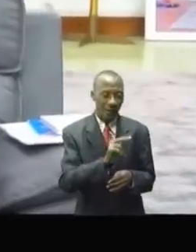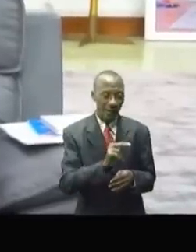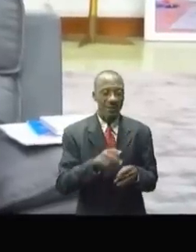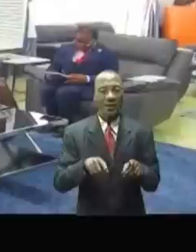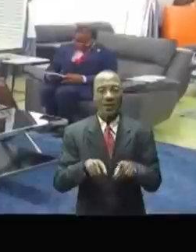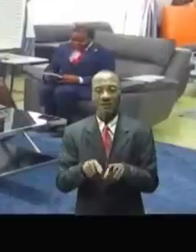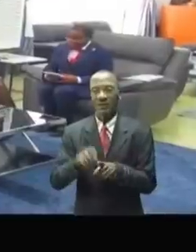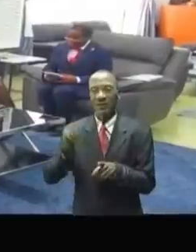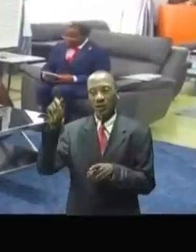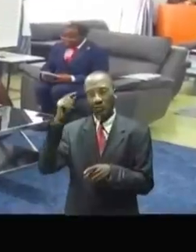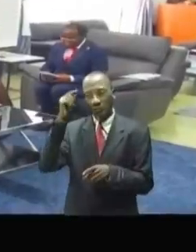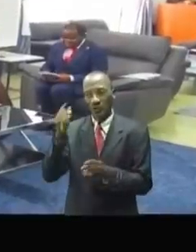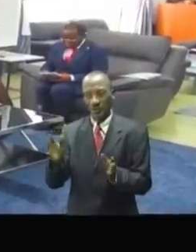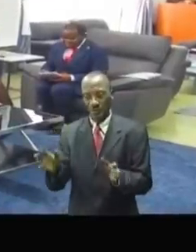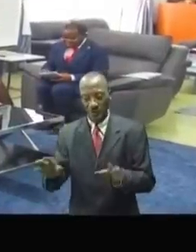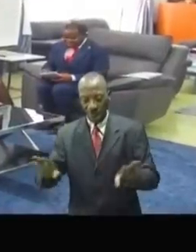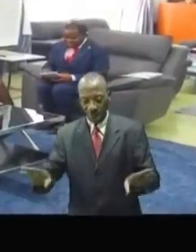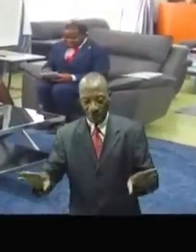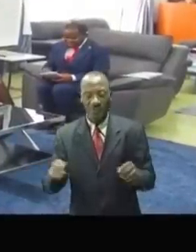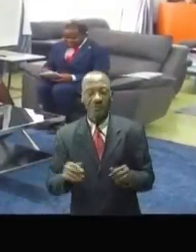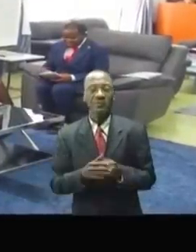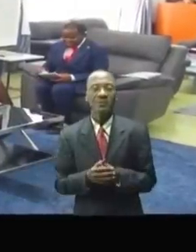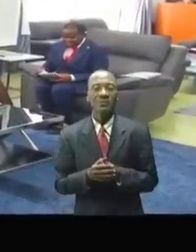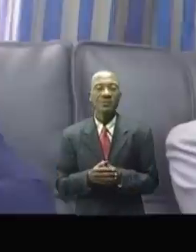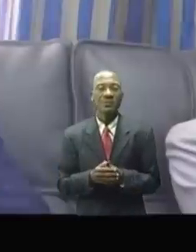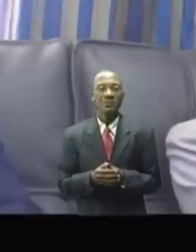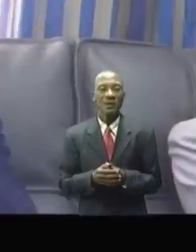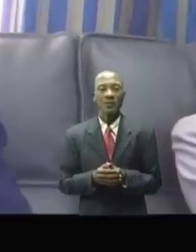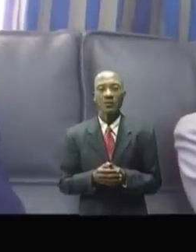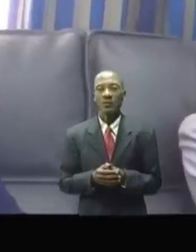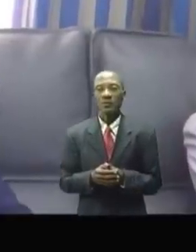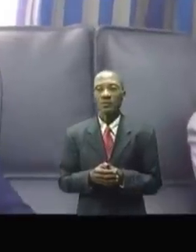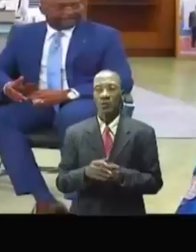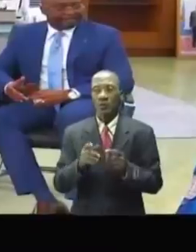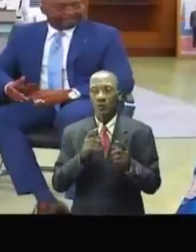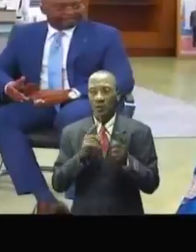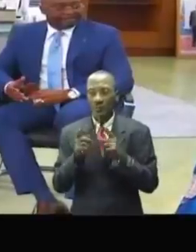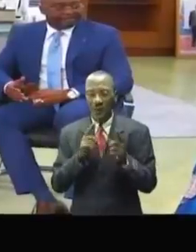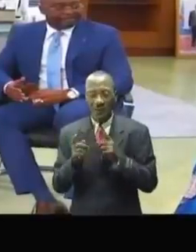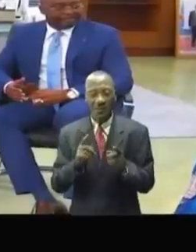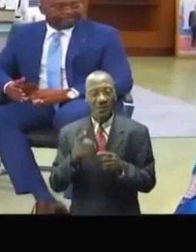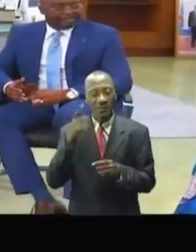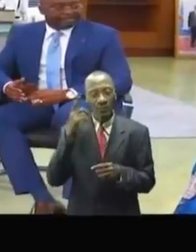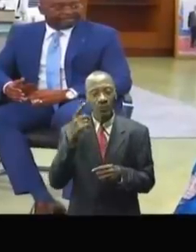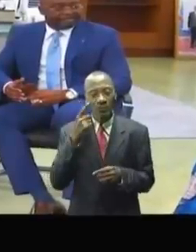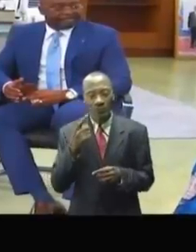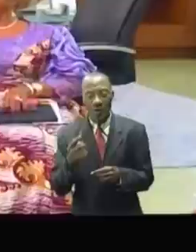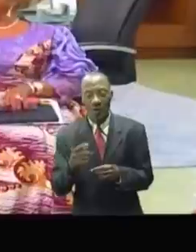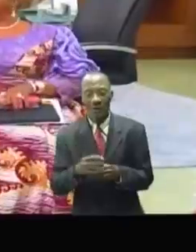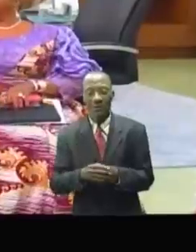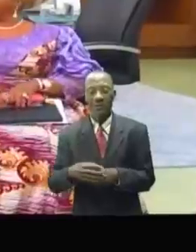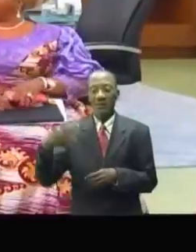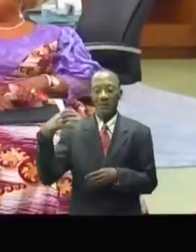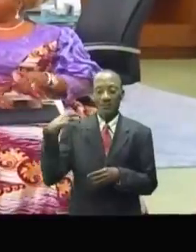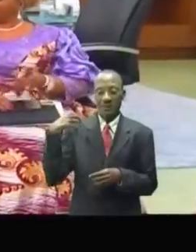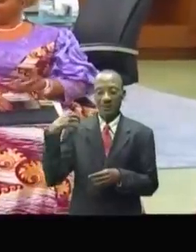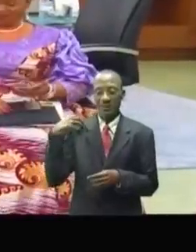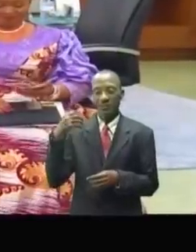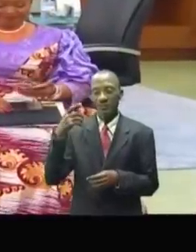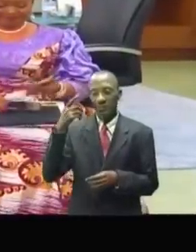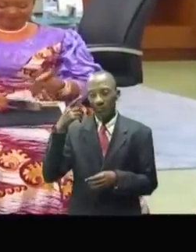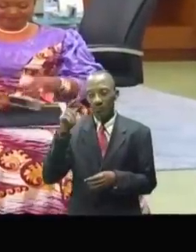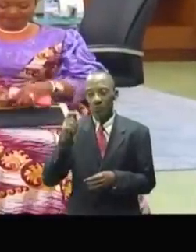du Parlement congolais a donné des informations détaillées à ses hôtes tout en soulignant la détermination du